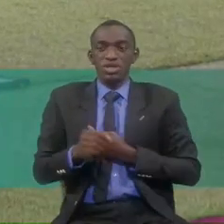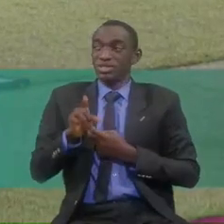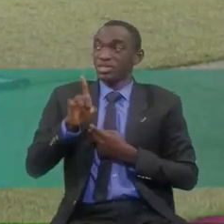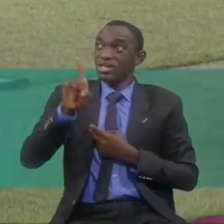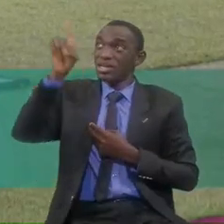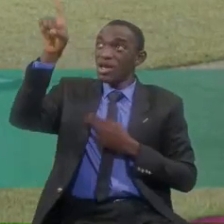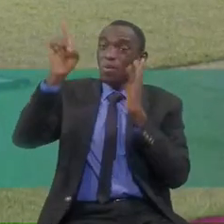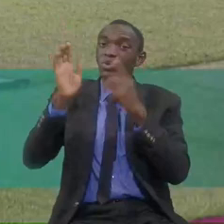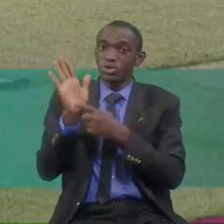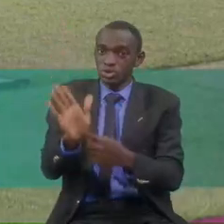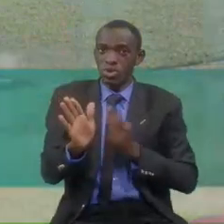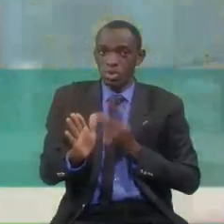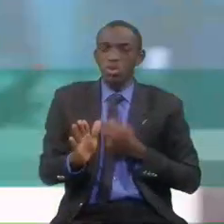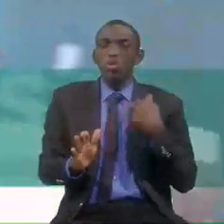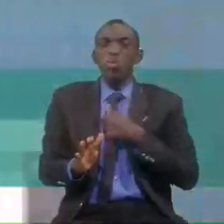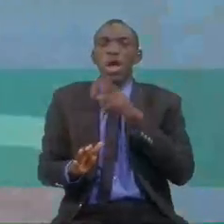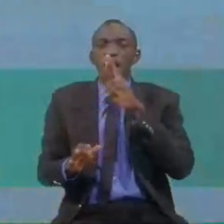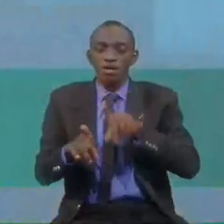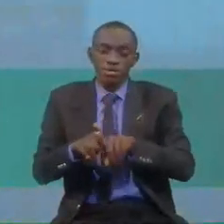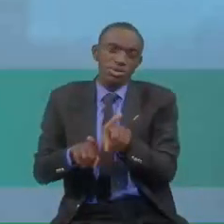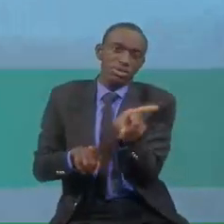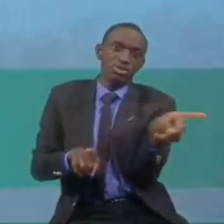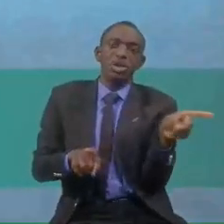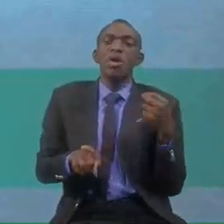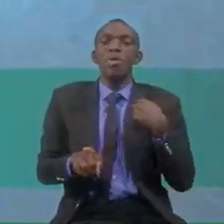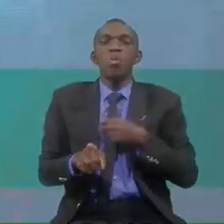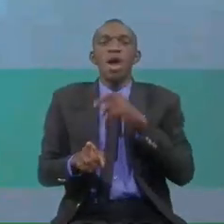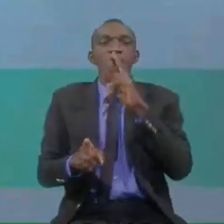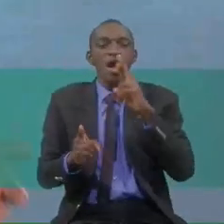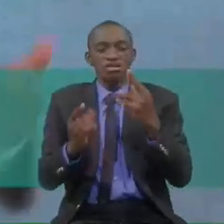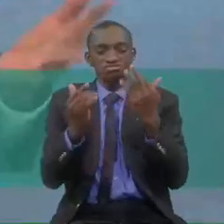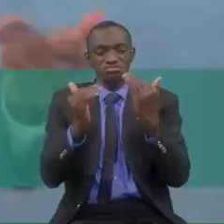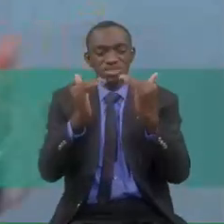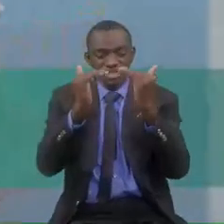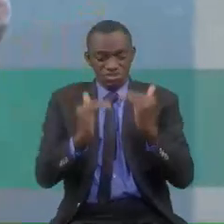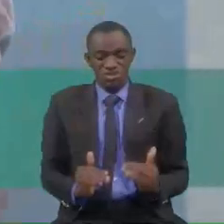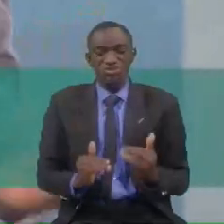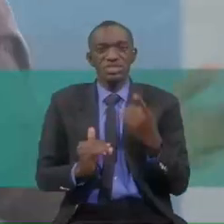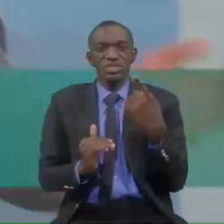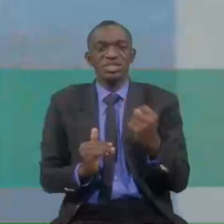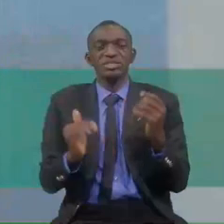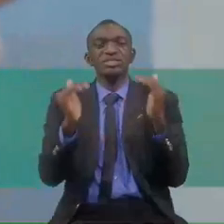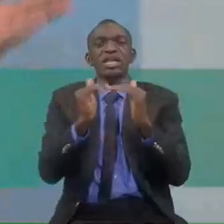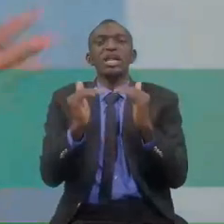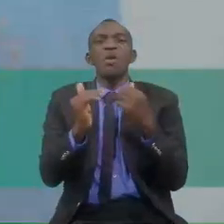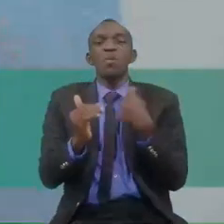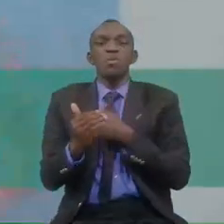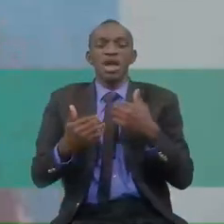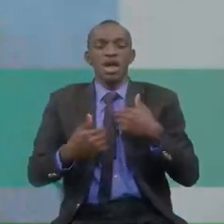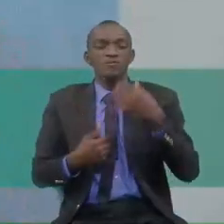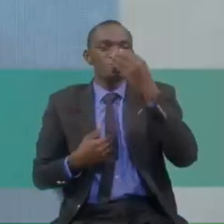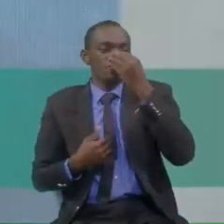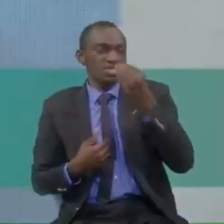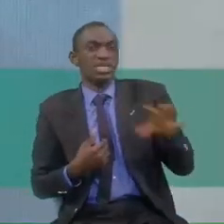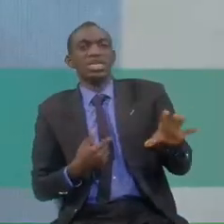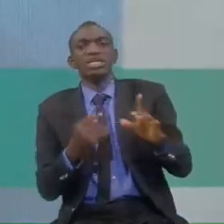s'égare, il va nous dire qu'on rabaisse les normes, il va nous dire que nous oublions la Bible, il va nous montrer que nous